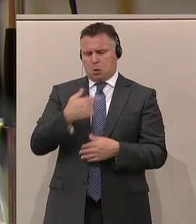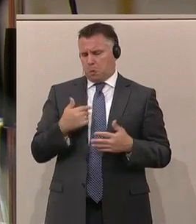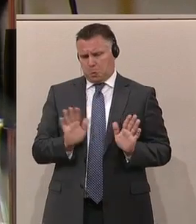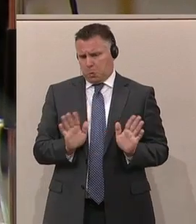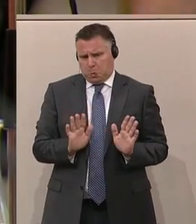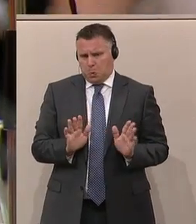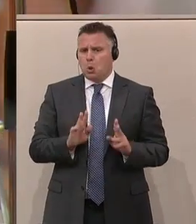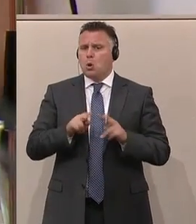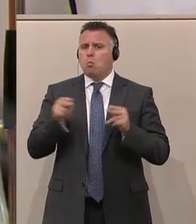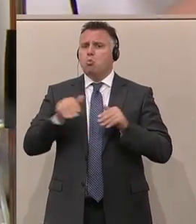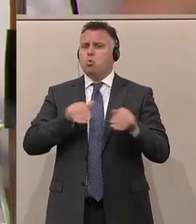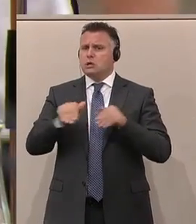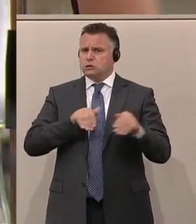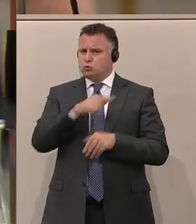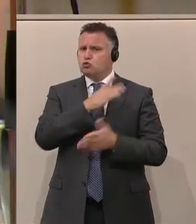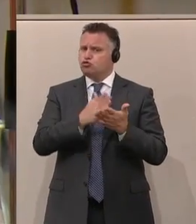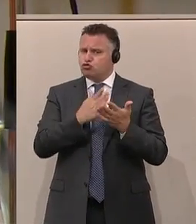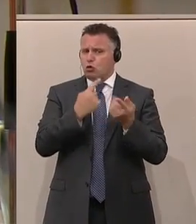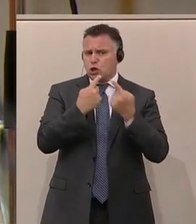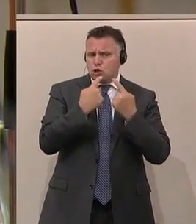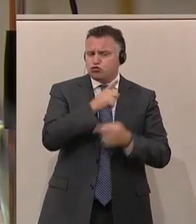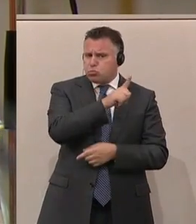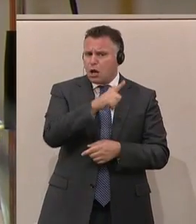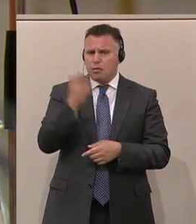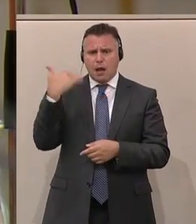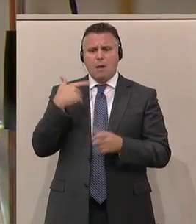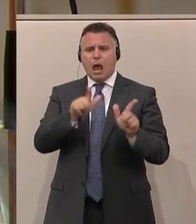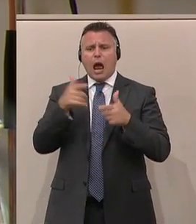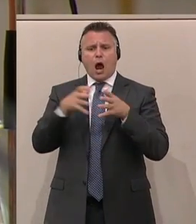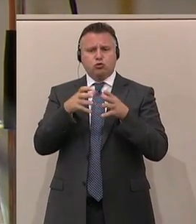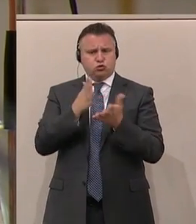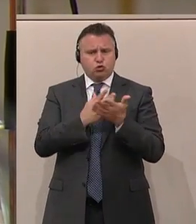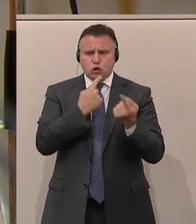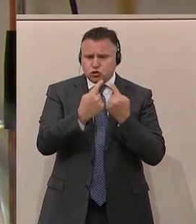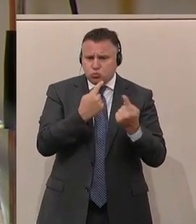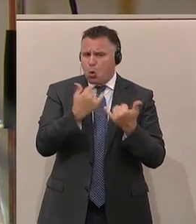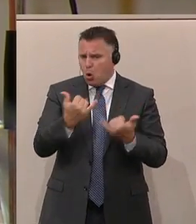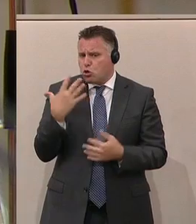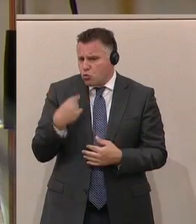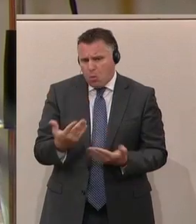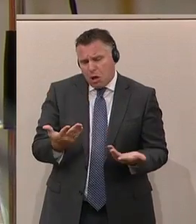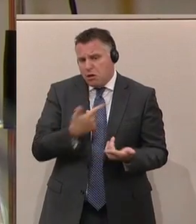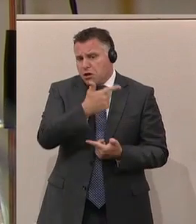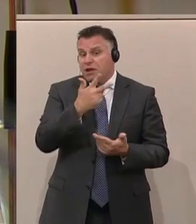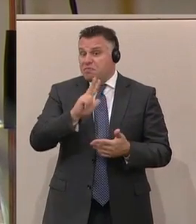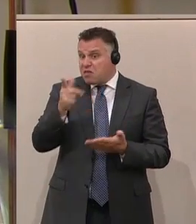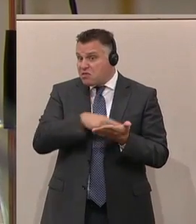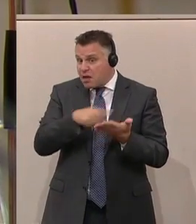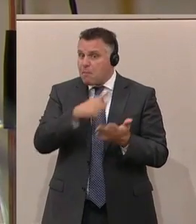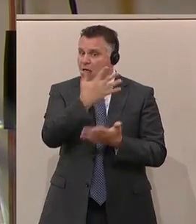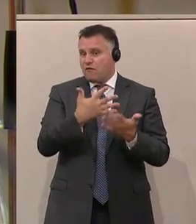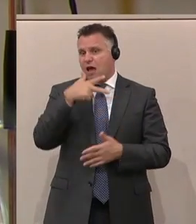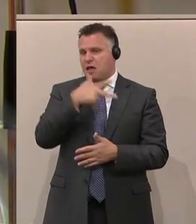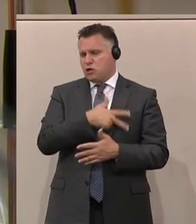schon zweimal bemüht, einmal bei einer Aussprache und im letzten Ausschuss. Und er wird es, glaube ich, heute auch wieder machen. Also vielleicht beim dritten Mal verstehen Sie